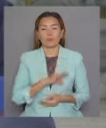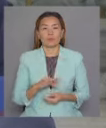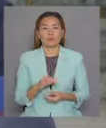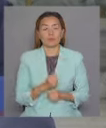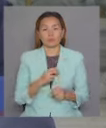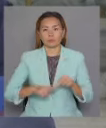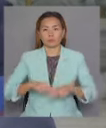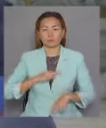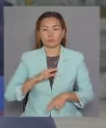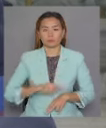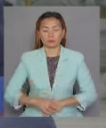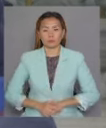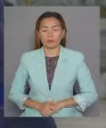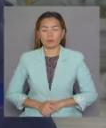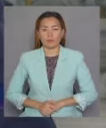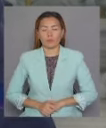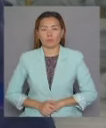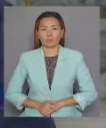качество строительных объектов.